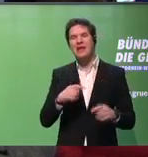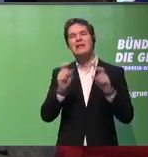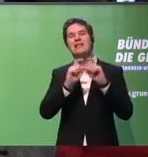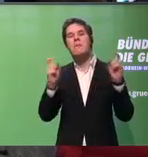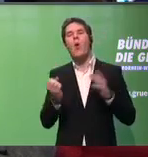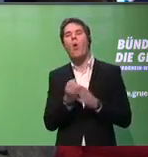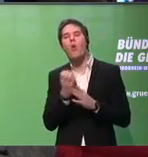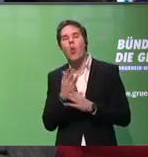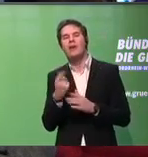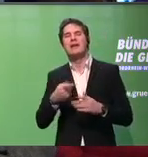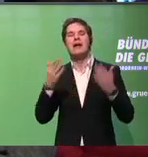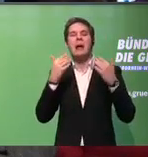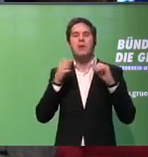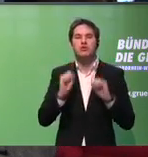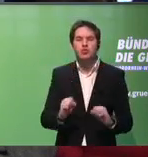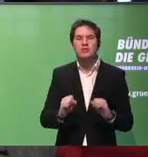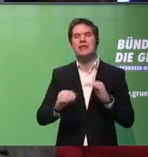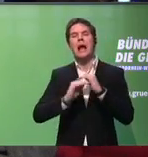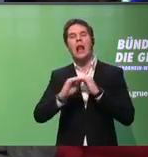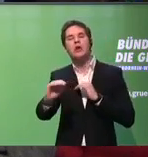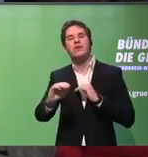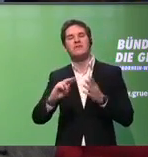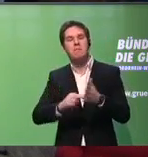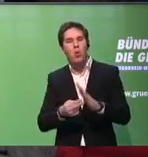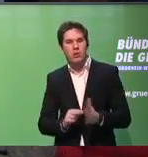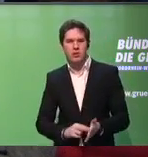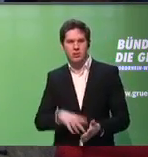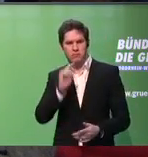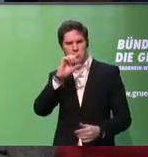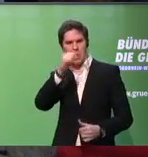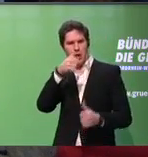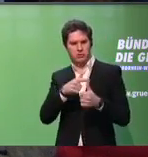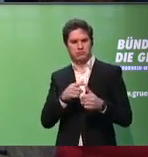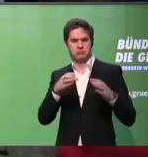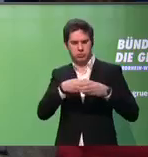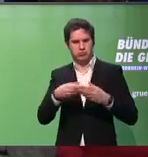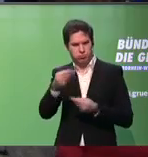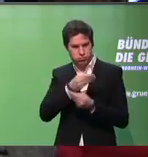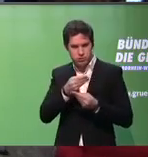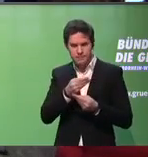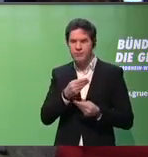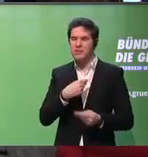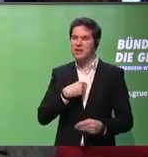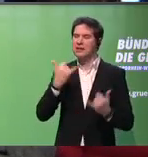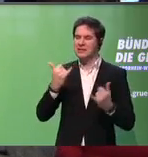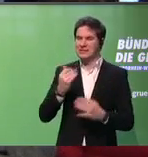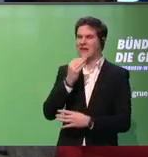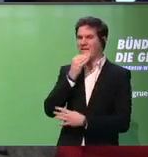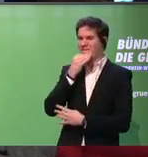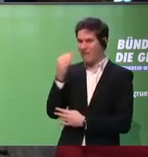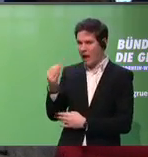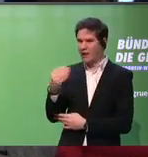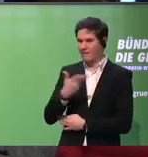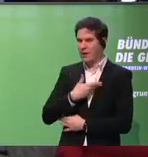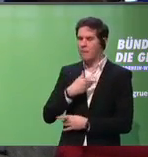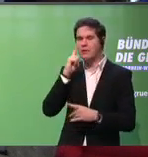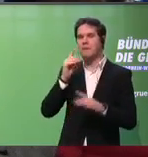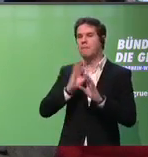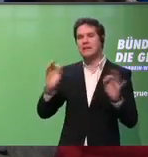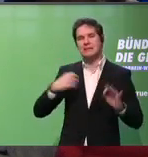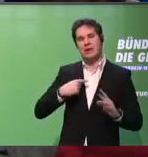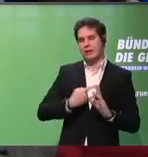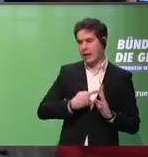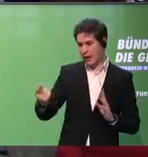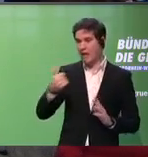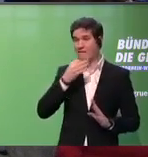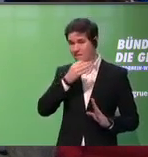auch Landwirtschaftspolitik, das sozusagen als ersten Themenbereich. Ich würde mal, bevor ich eine Einstiegsfrage stelle, die an alle auch geht, die auch alle gleich ist, schon mal